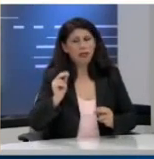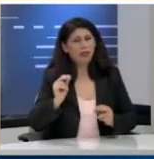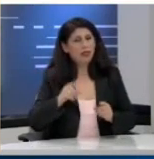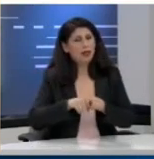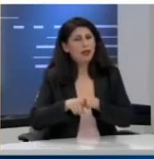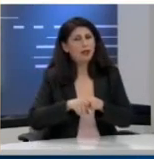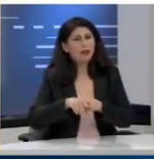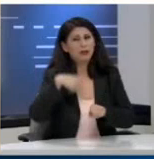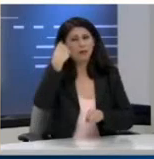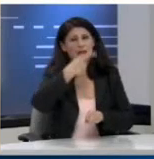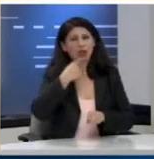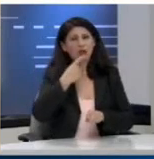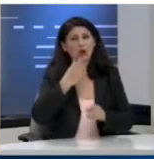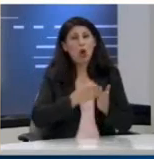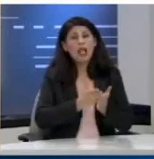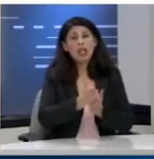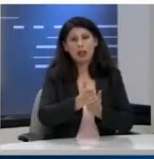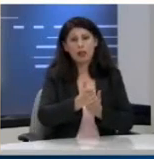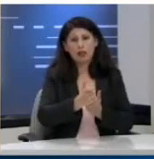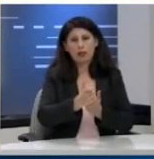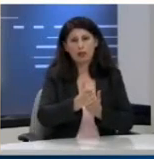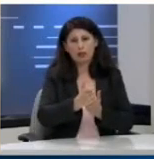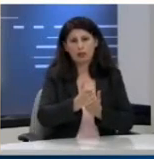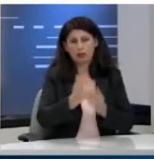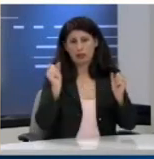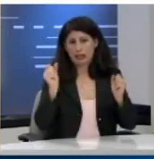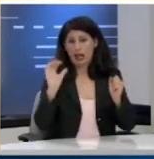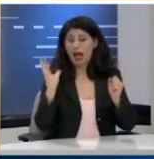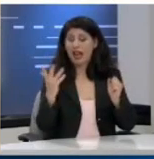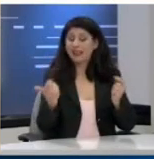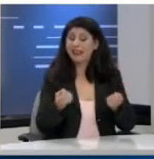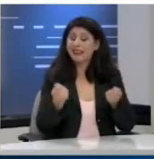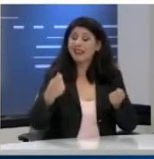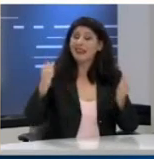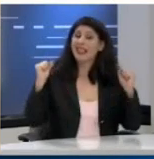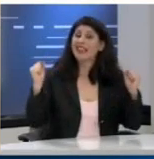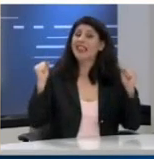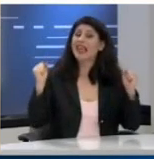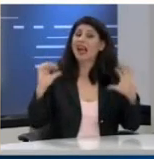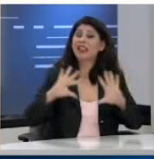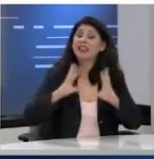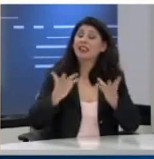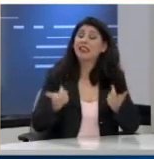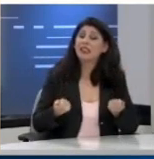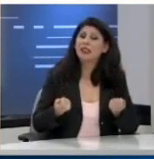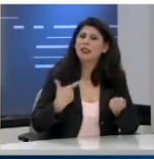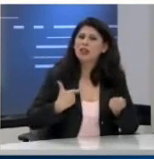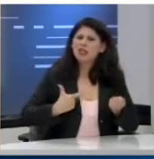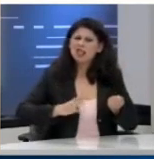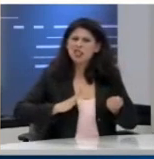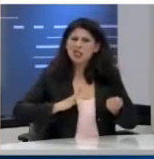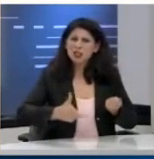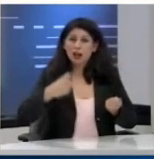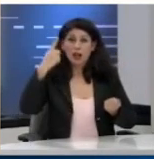ήθος και το ύφος, έχει να κάνει με τα πεπραγμένα στην υγεία. Έχετε ένα ιδιαίτερο μένος και